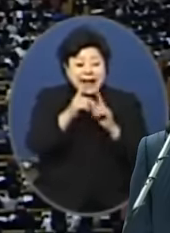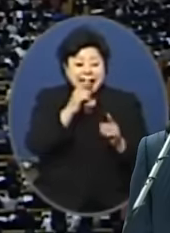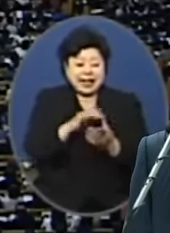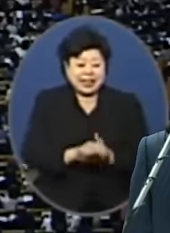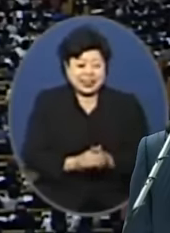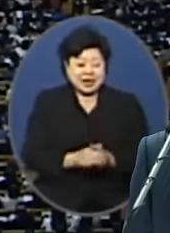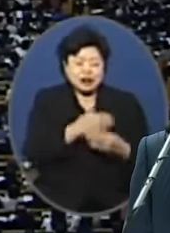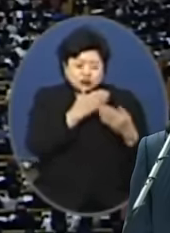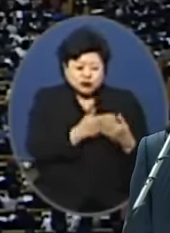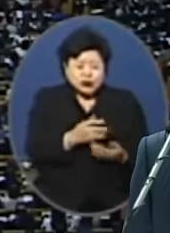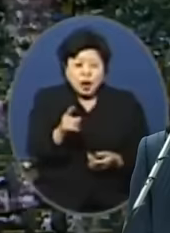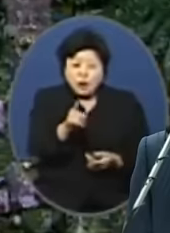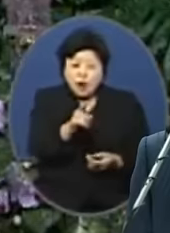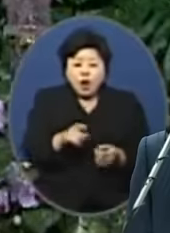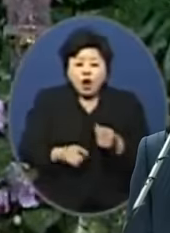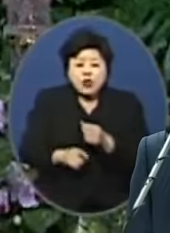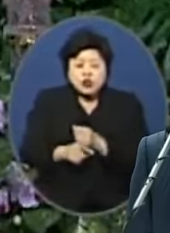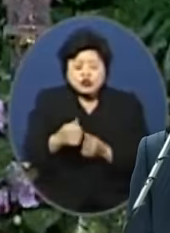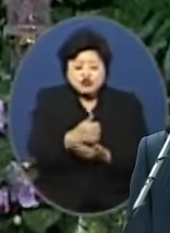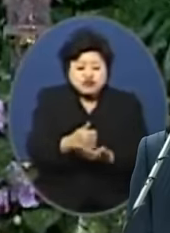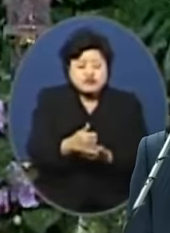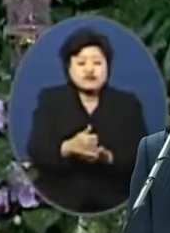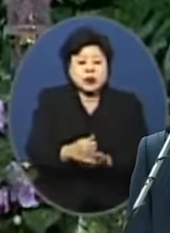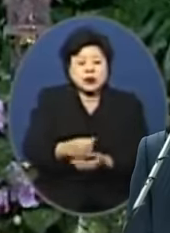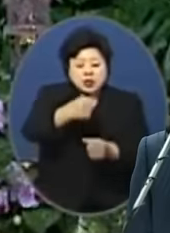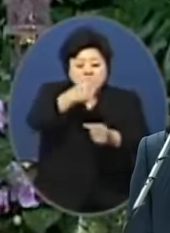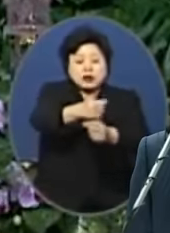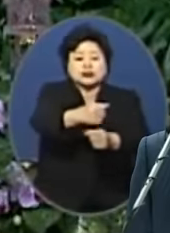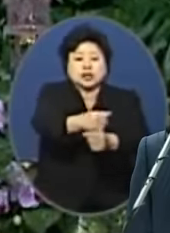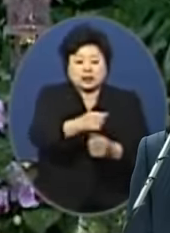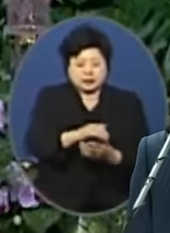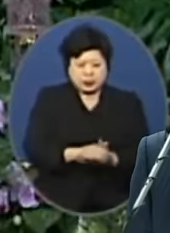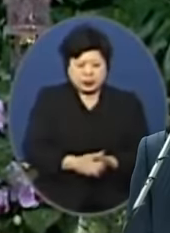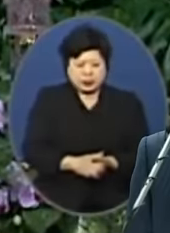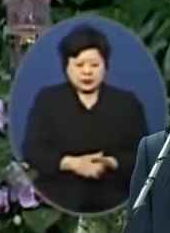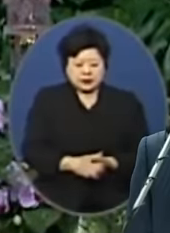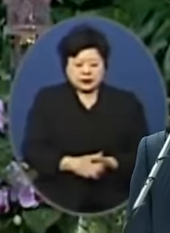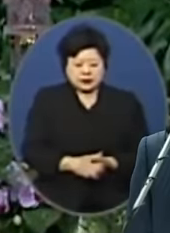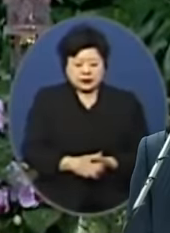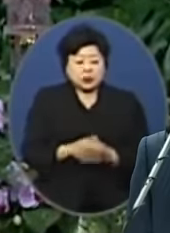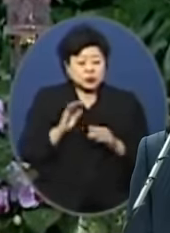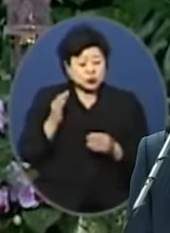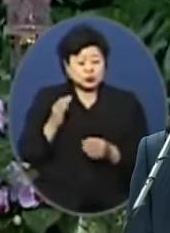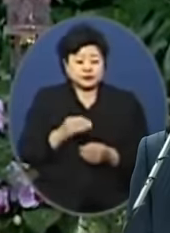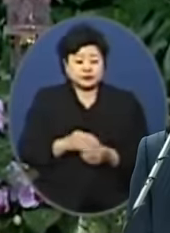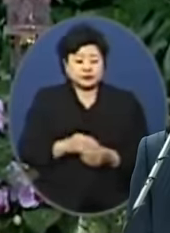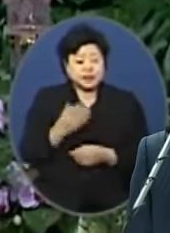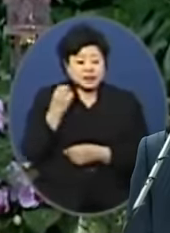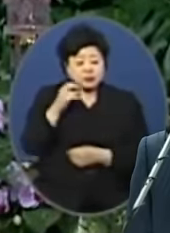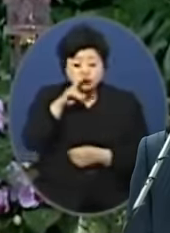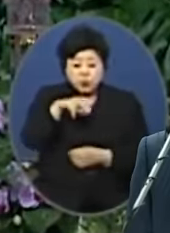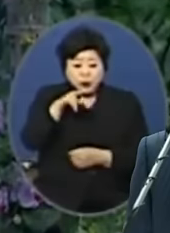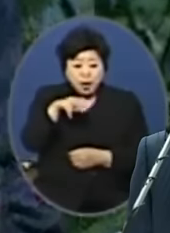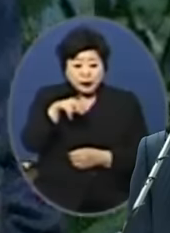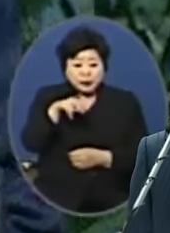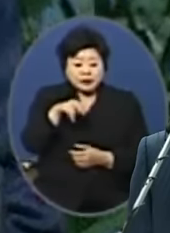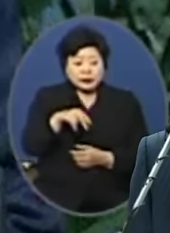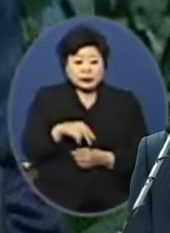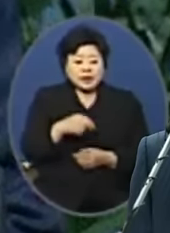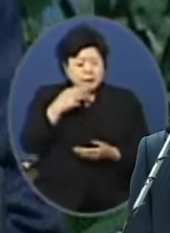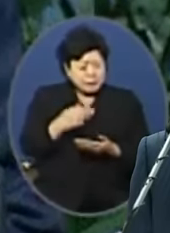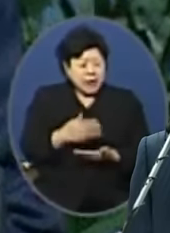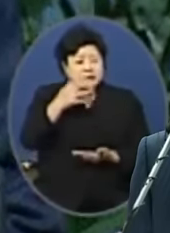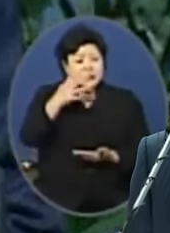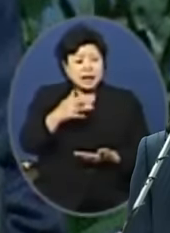왜 중요하냐면 운명을 창조하기 때문인 것입니다. 요사이 신문을 보면은